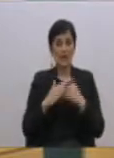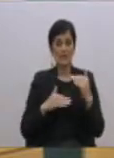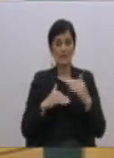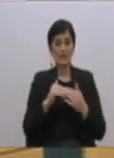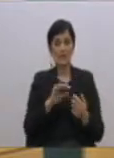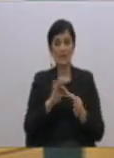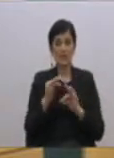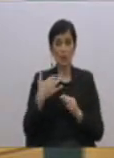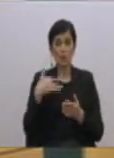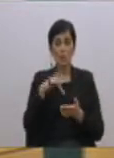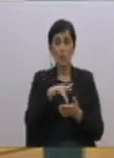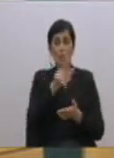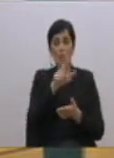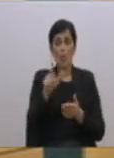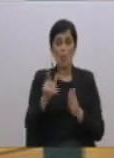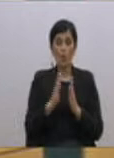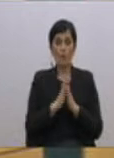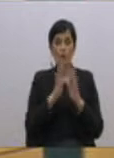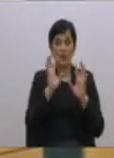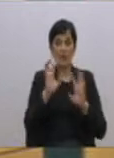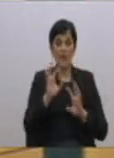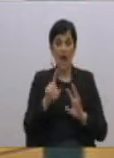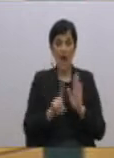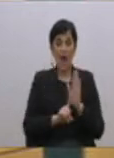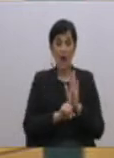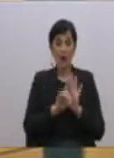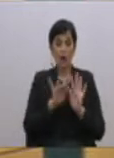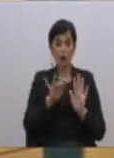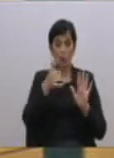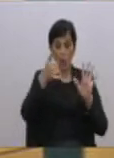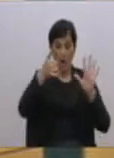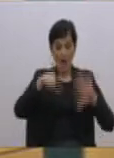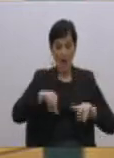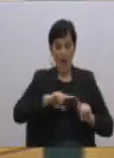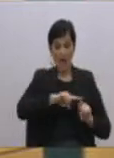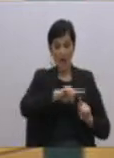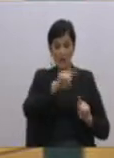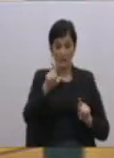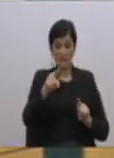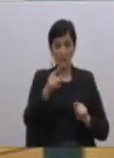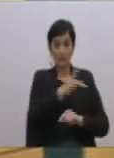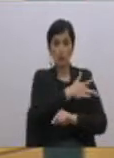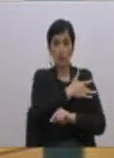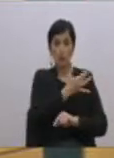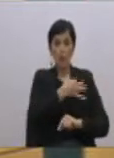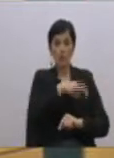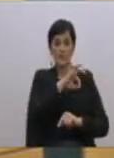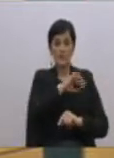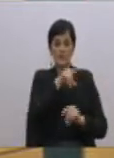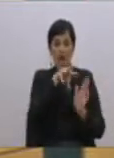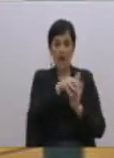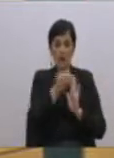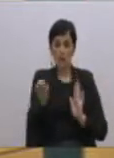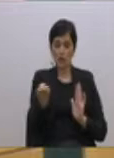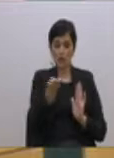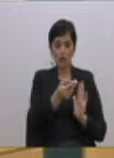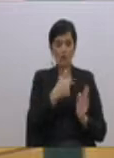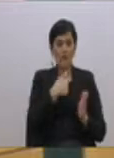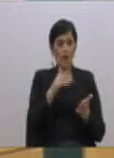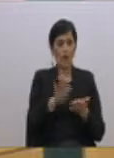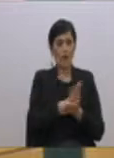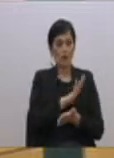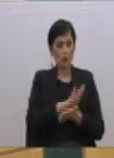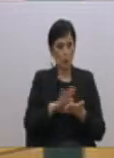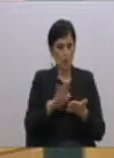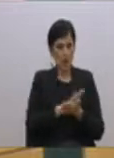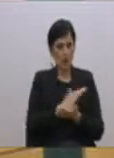თხოვთ მოქალაქეებს, რომ კანონის ამოქმედებიდან 6 თვის ვადაში წარმოადგინონ მომსახურების სააგენტოში და ჩვენ უფასოდ